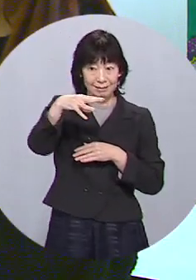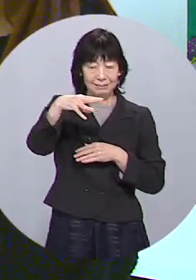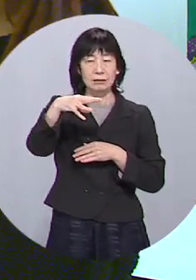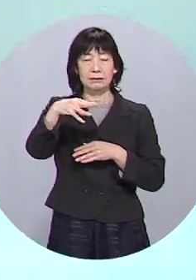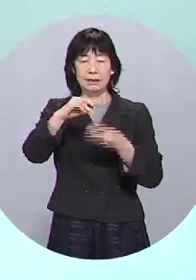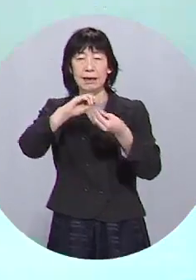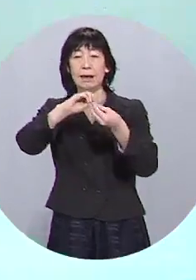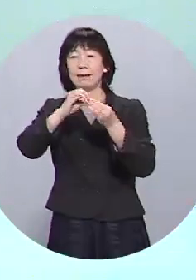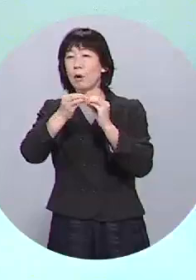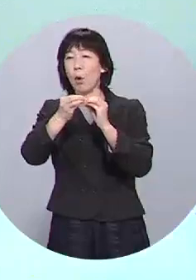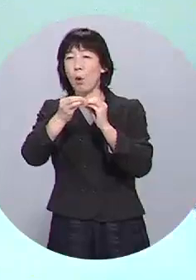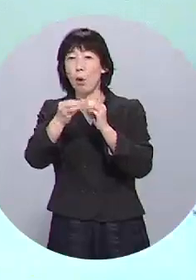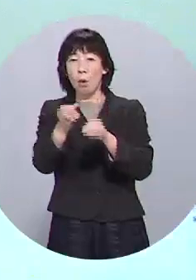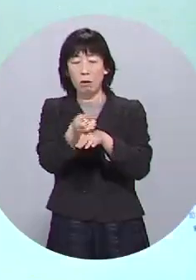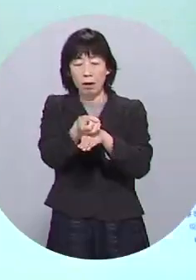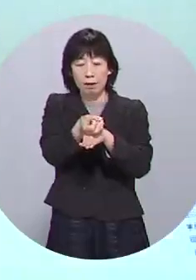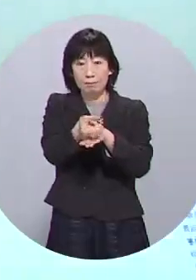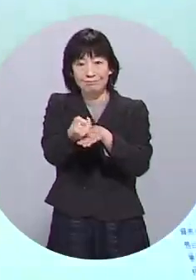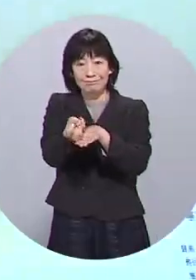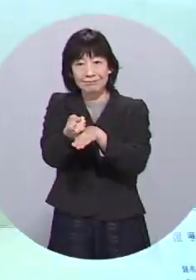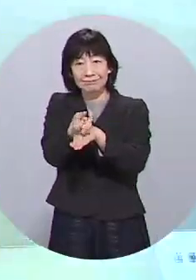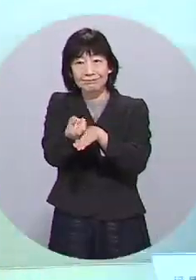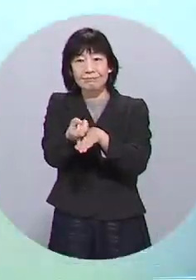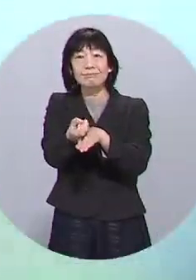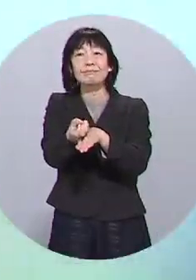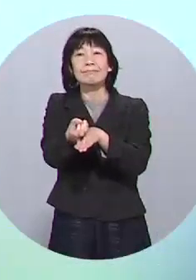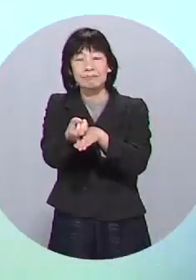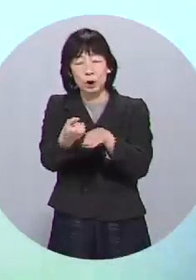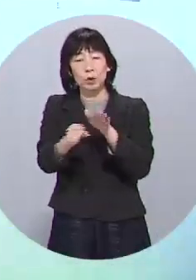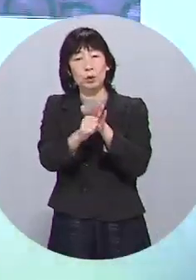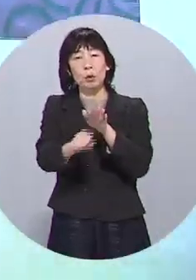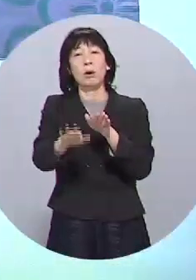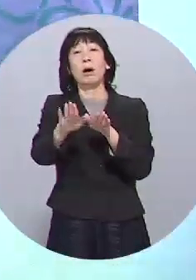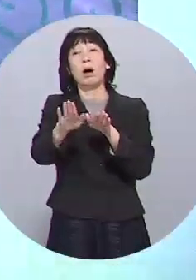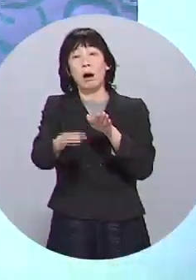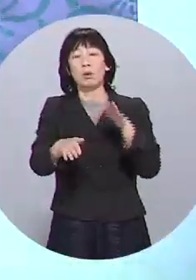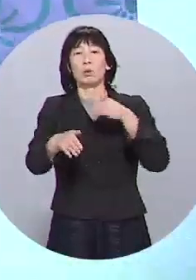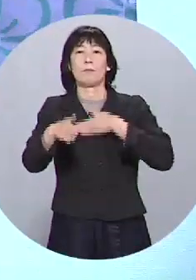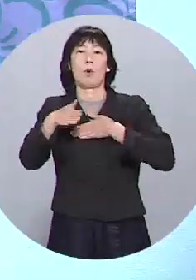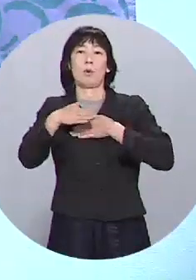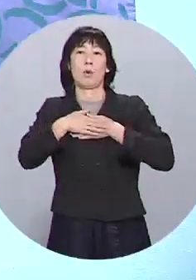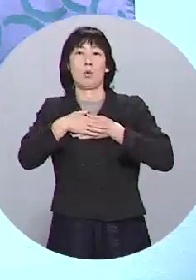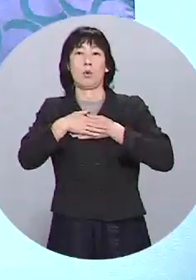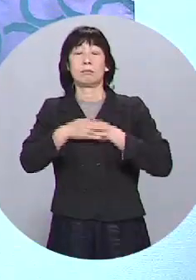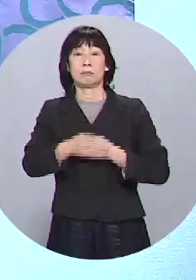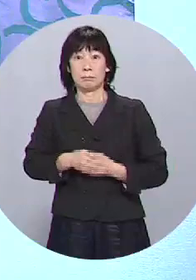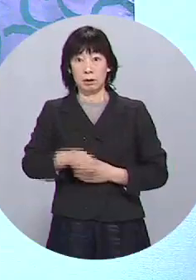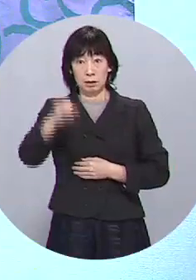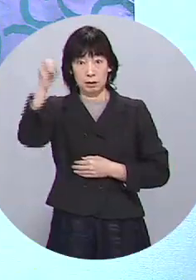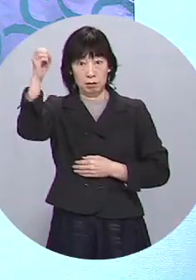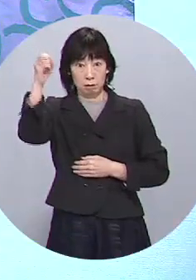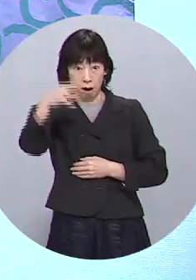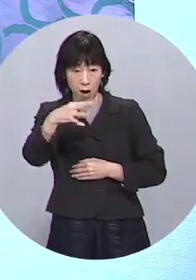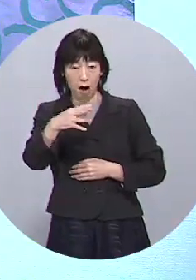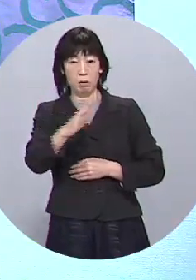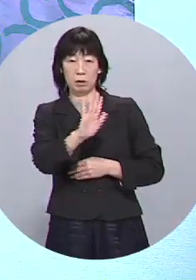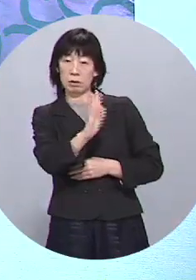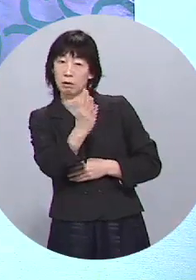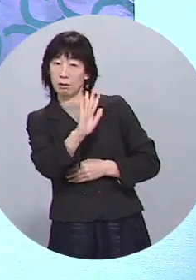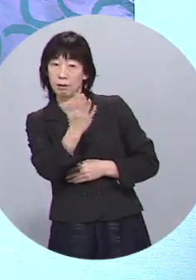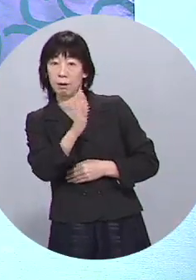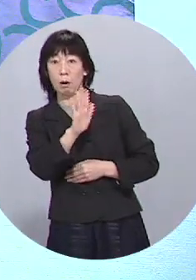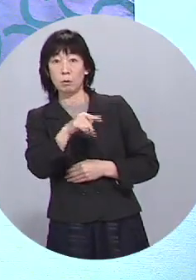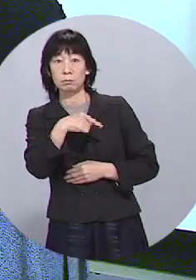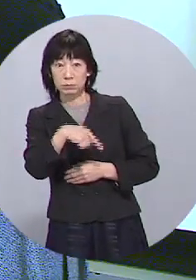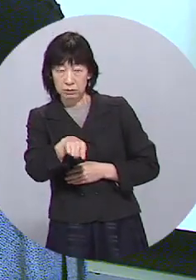合いがすごく玉虫色に変化するという効果を持つというふうに言われています。 その光加減で見え方が変わるっていうことですか？ そうです、そうです。